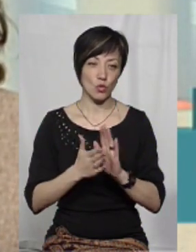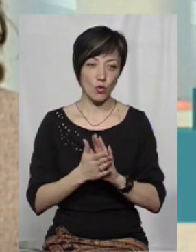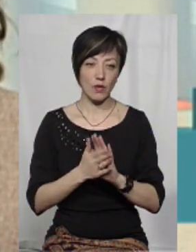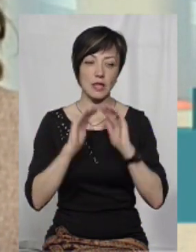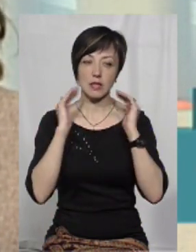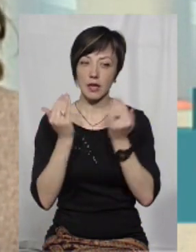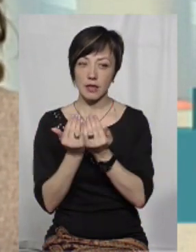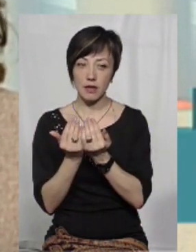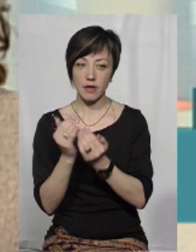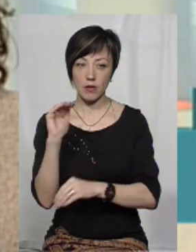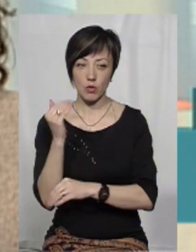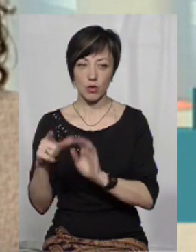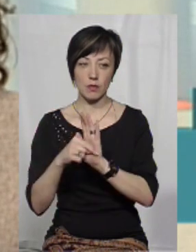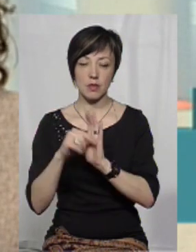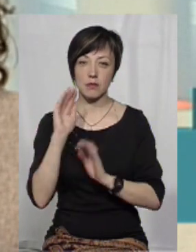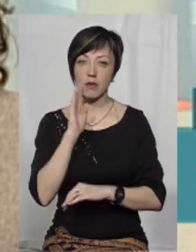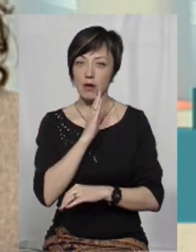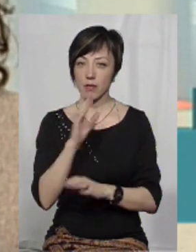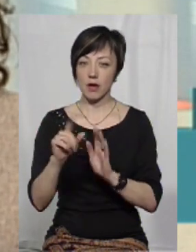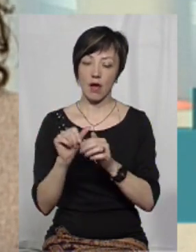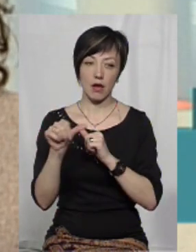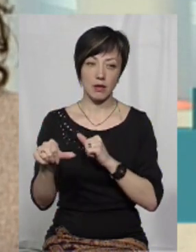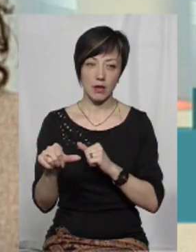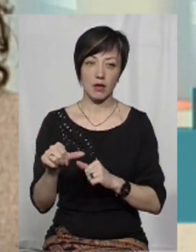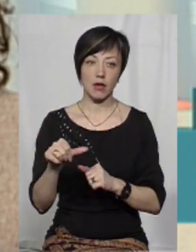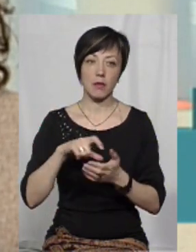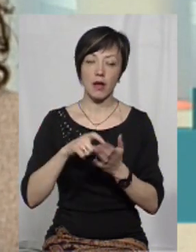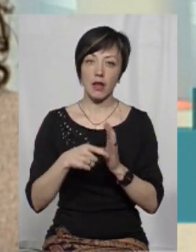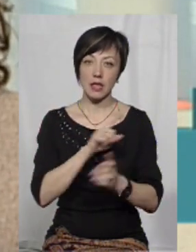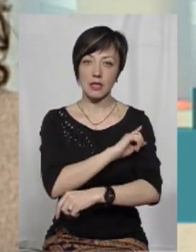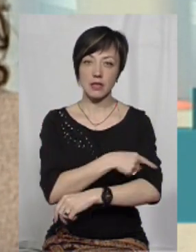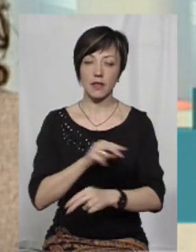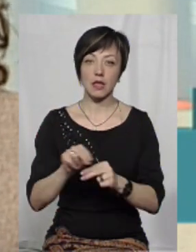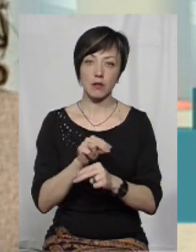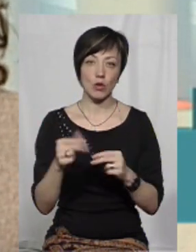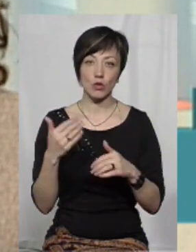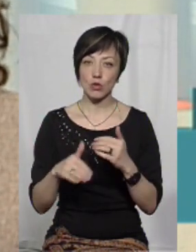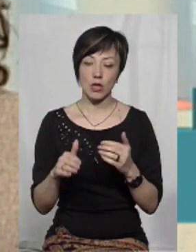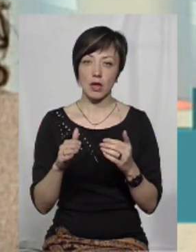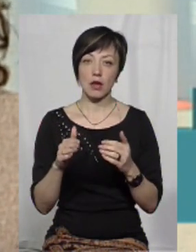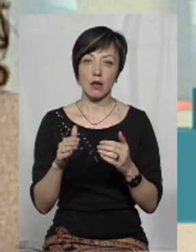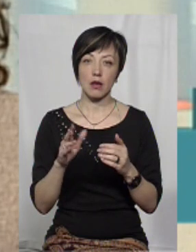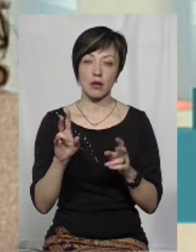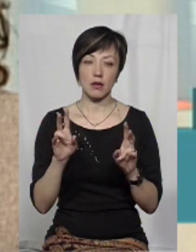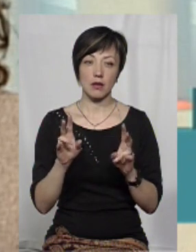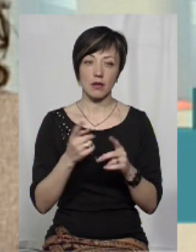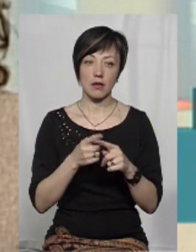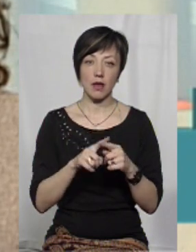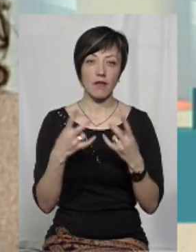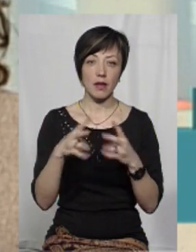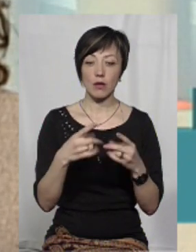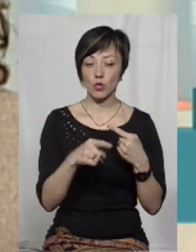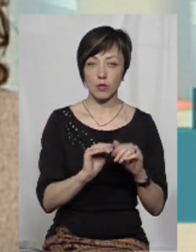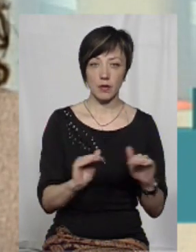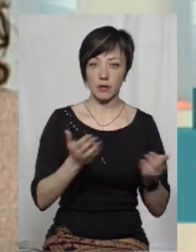допустим, изолировать ребенка с мамой, и они уже одни, в палате той же интенсивной терапии, уже не приносится вреда другим